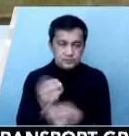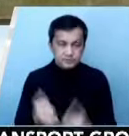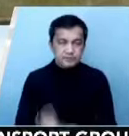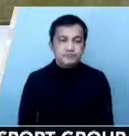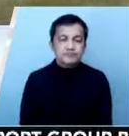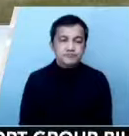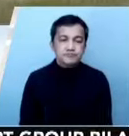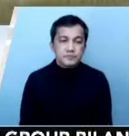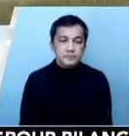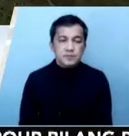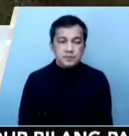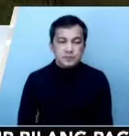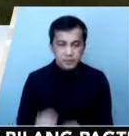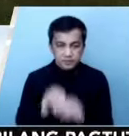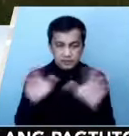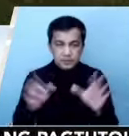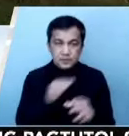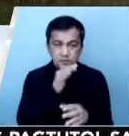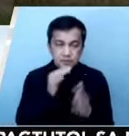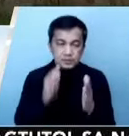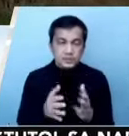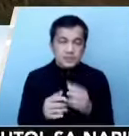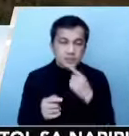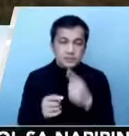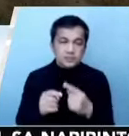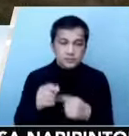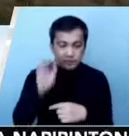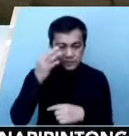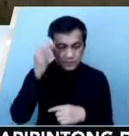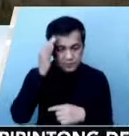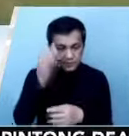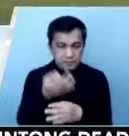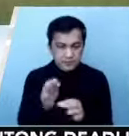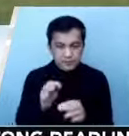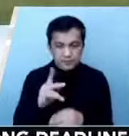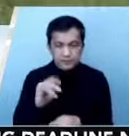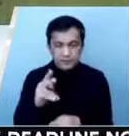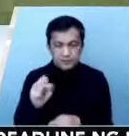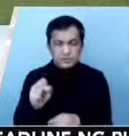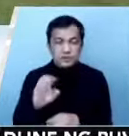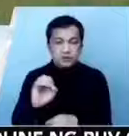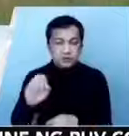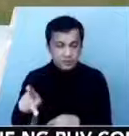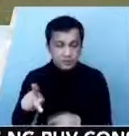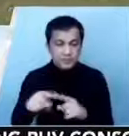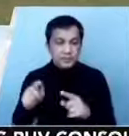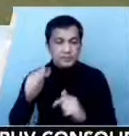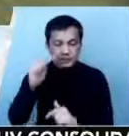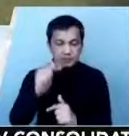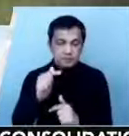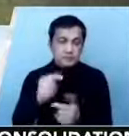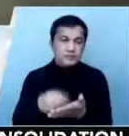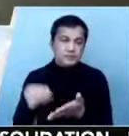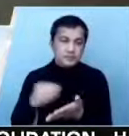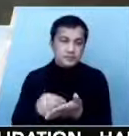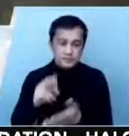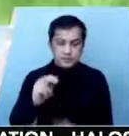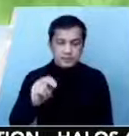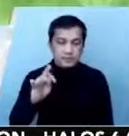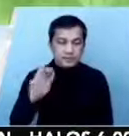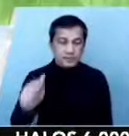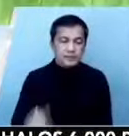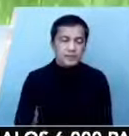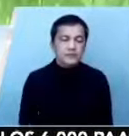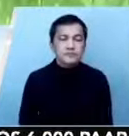para sa mga magsasaka ayon naman sa Federation of Free Farmers Cooperative, pero limitado lang ang mabibili ng NFA. Mukhang